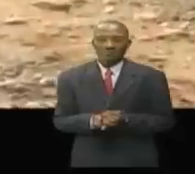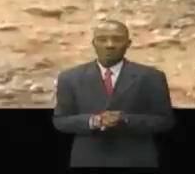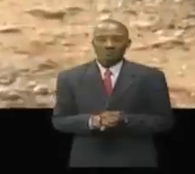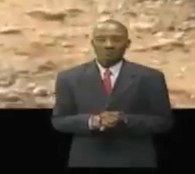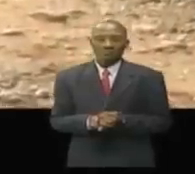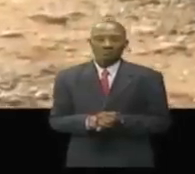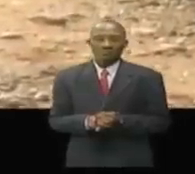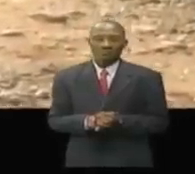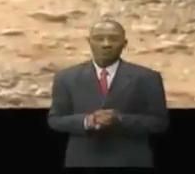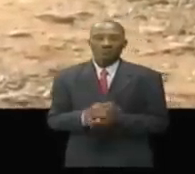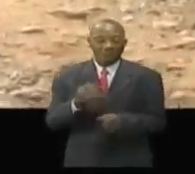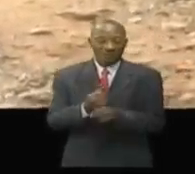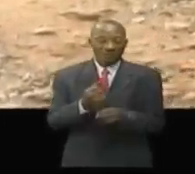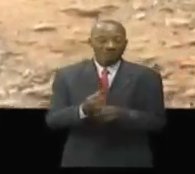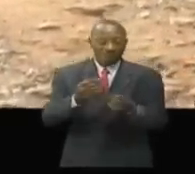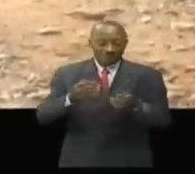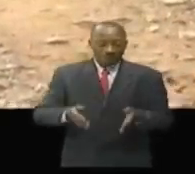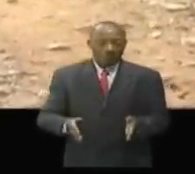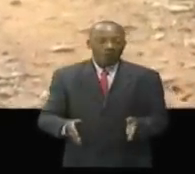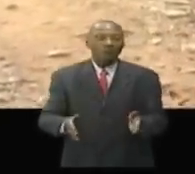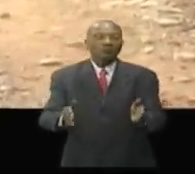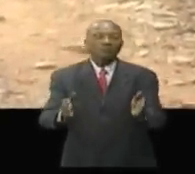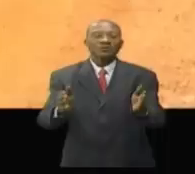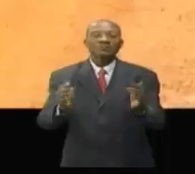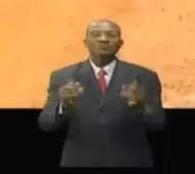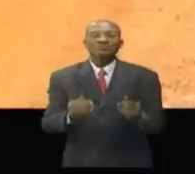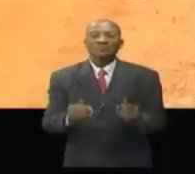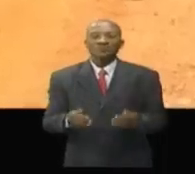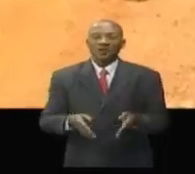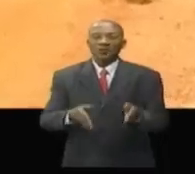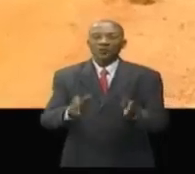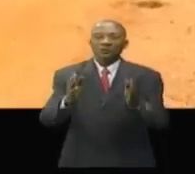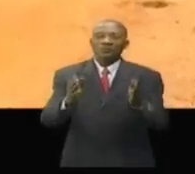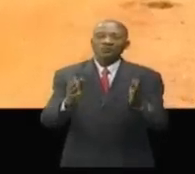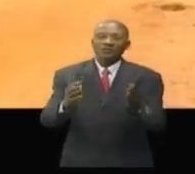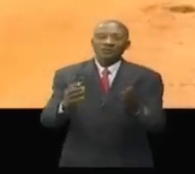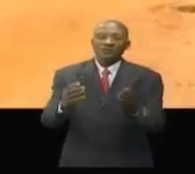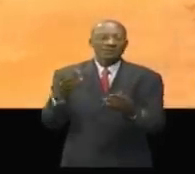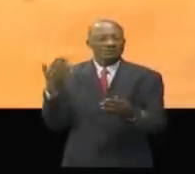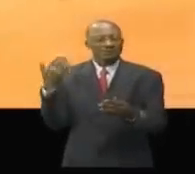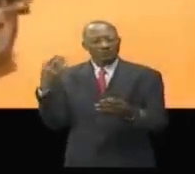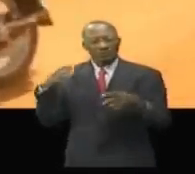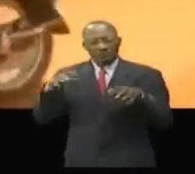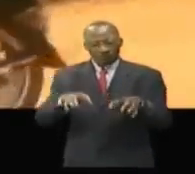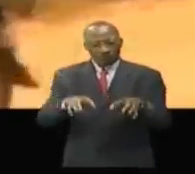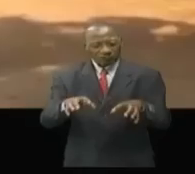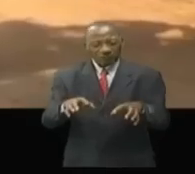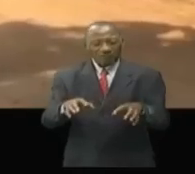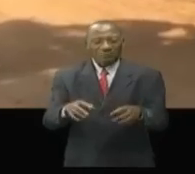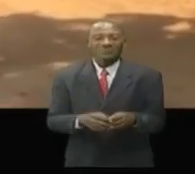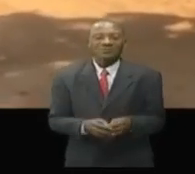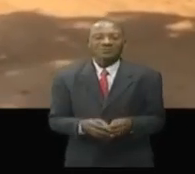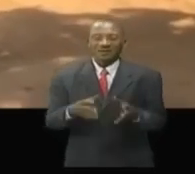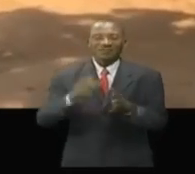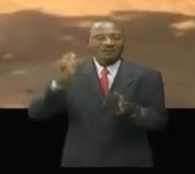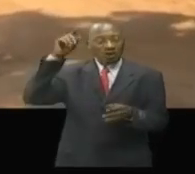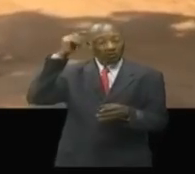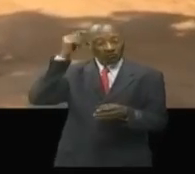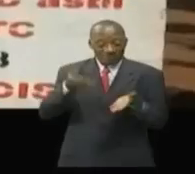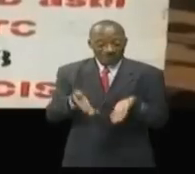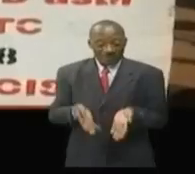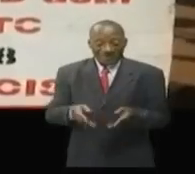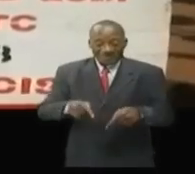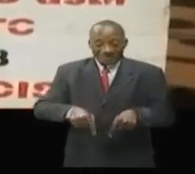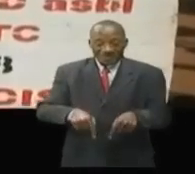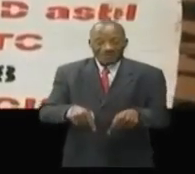Les travaux d'entretien des routes et des voies de desserts agricoles financés par le gouvernement central à travers les Fonds national d'entretien routier FONER